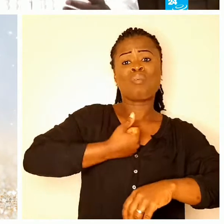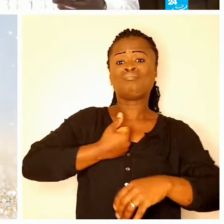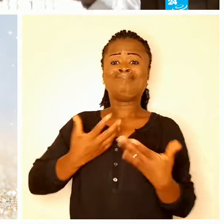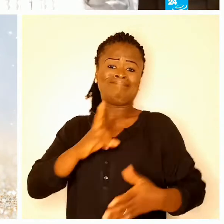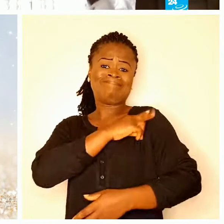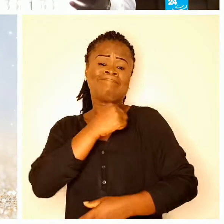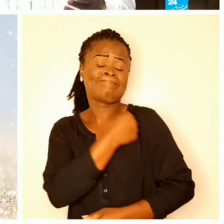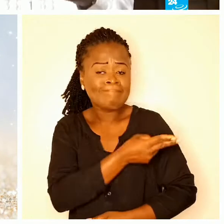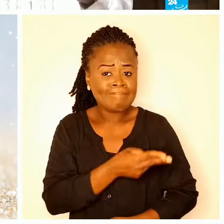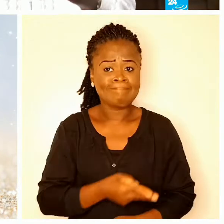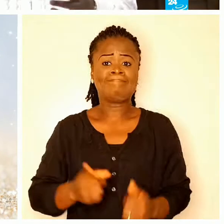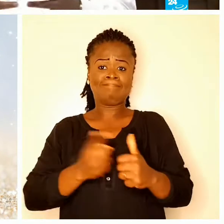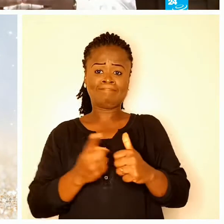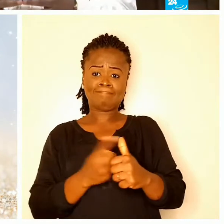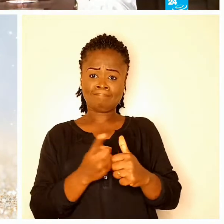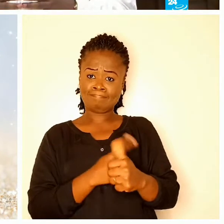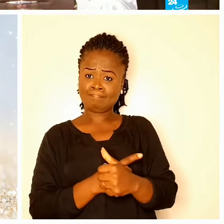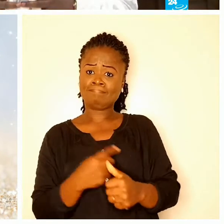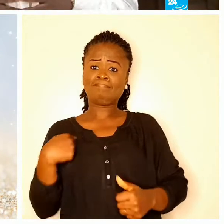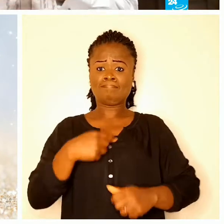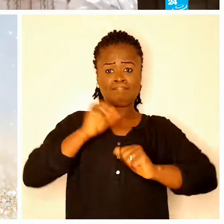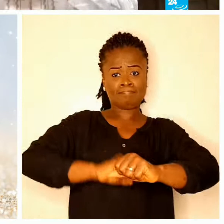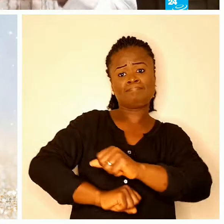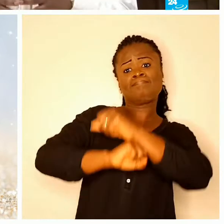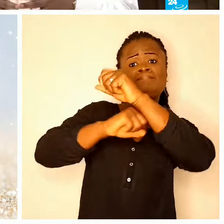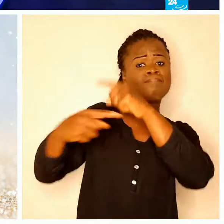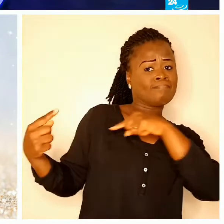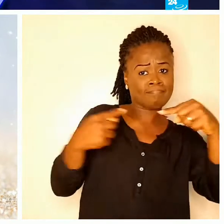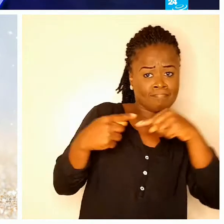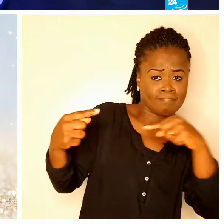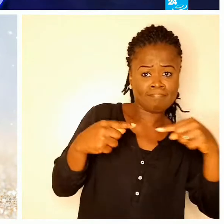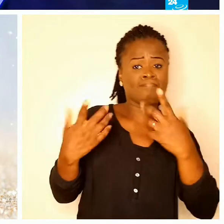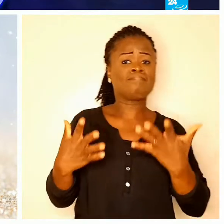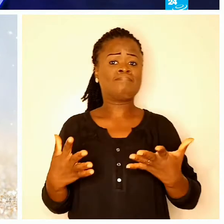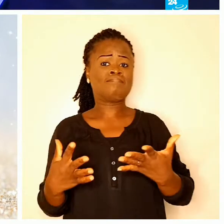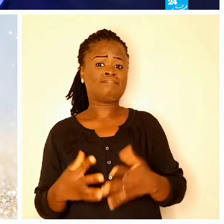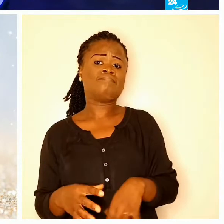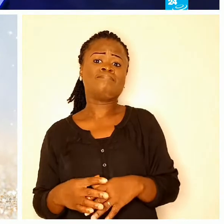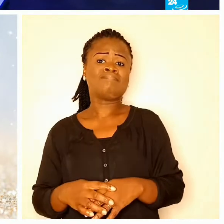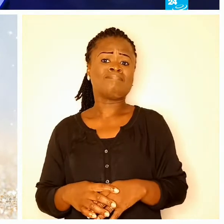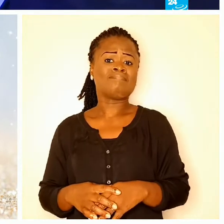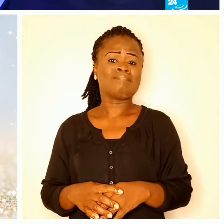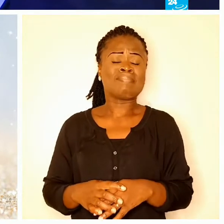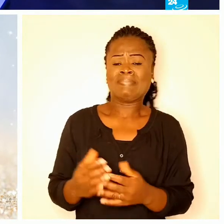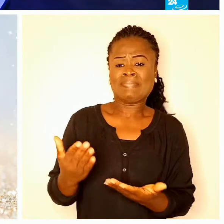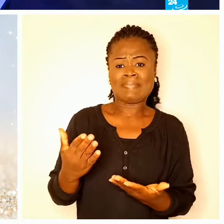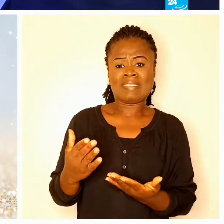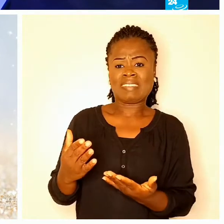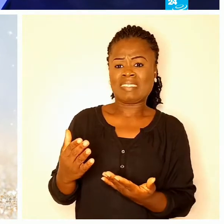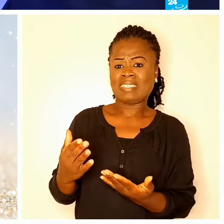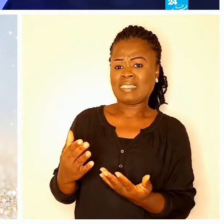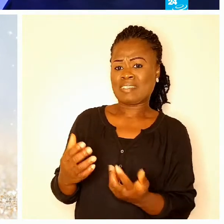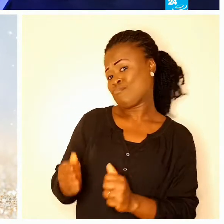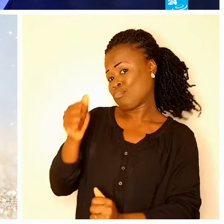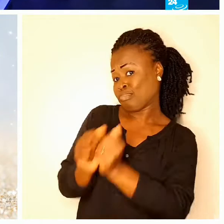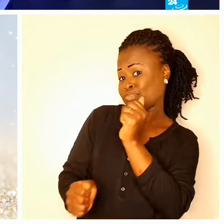première opération va permettre de faire face à la lutte. Mais Monsieur le Président, il y a la résilience économique, il y a les conséquences dramatiques du